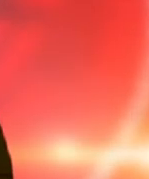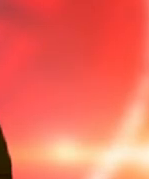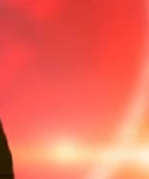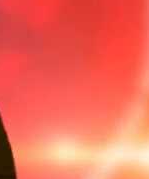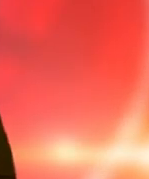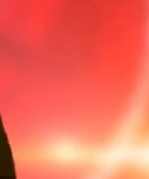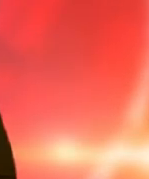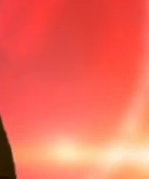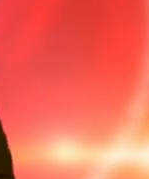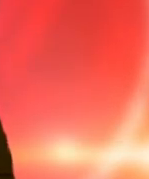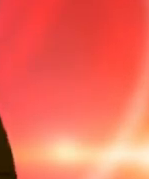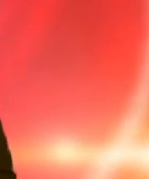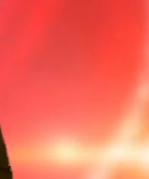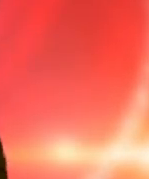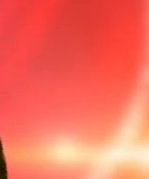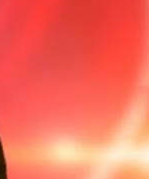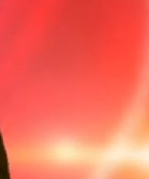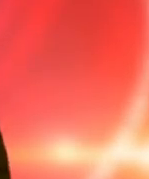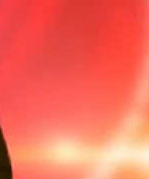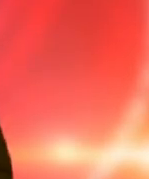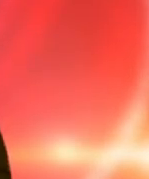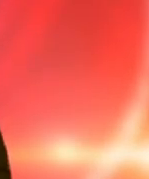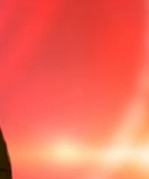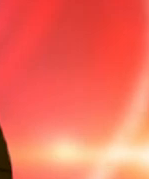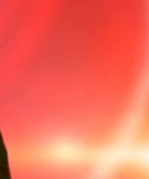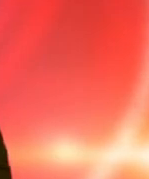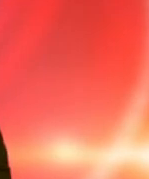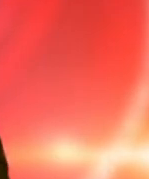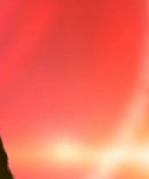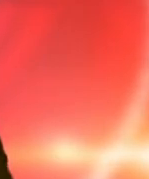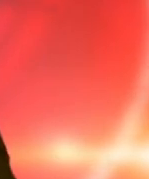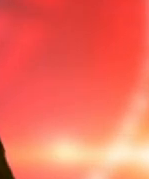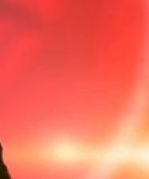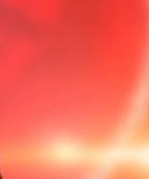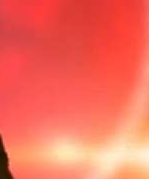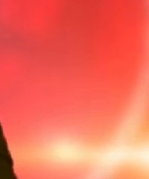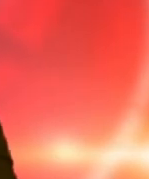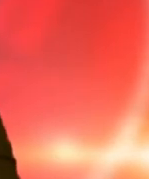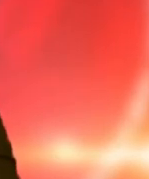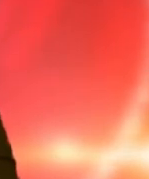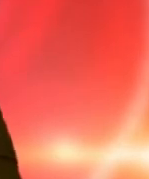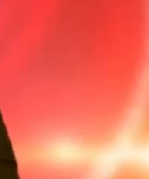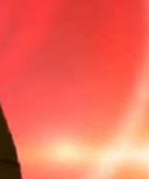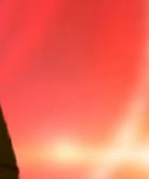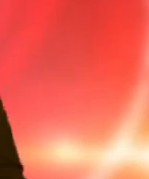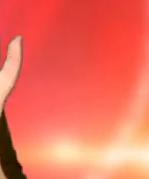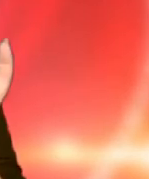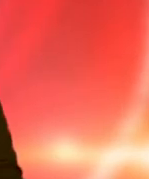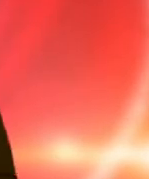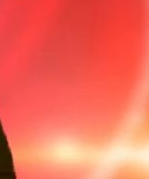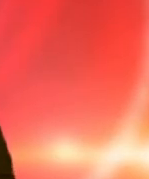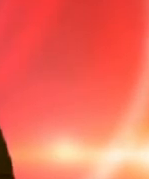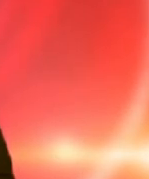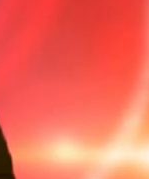Sunt Victor Buzdugan și v-am prezentat știrile alternative la Media TV Cimișliac, traducere mimico-gestuală de Vera.co. Toate cele bune!